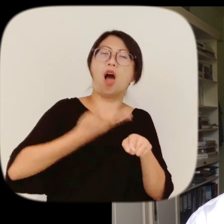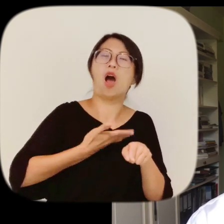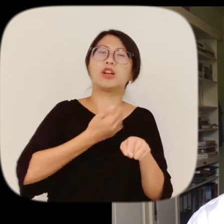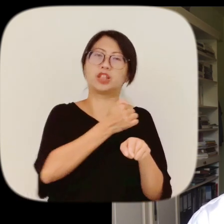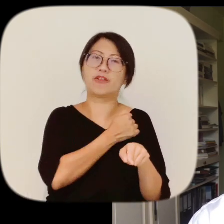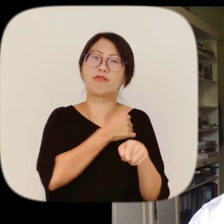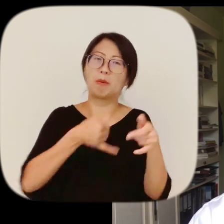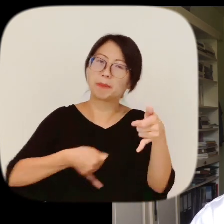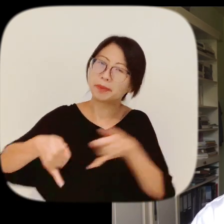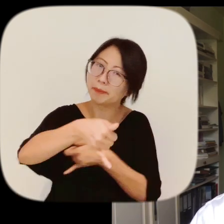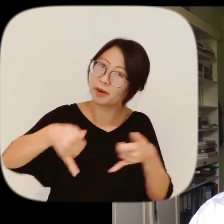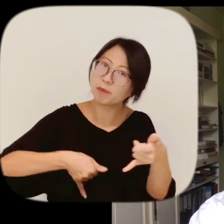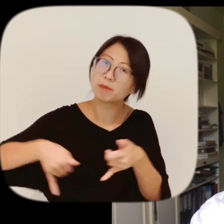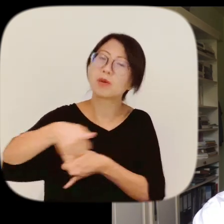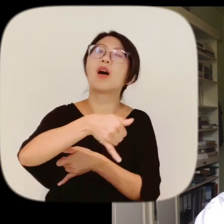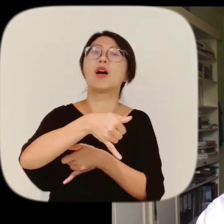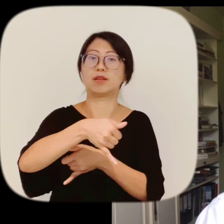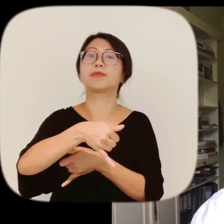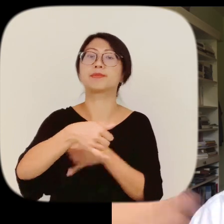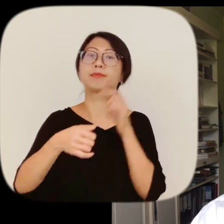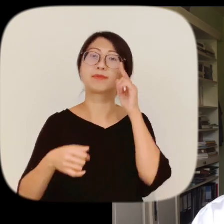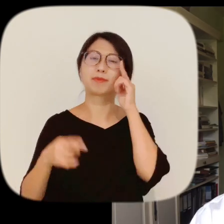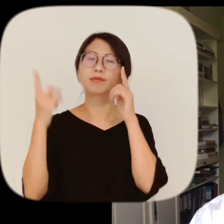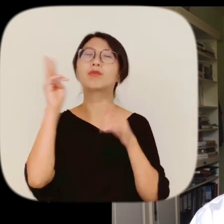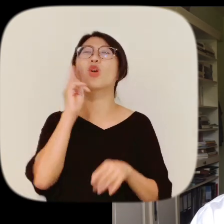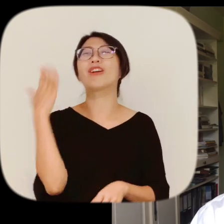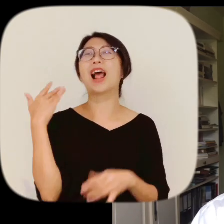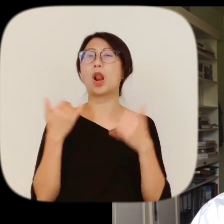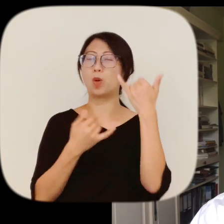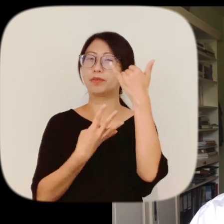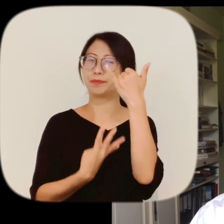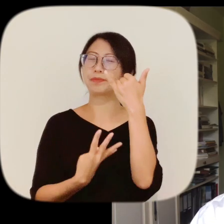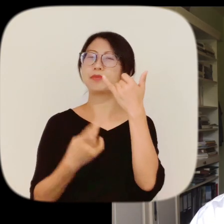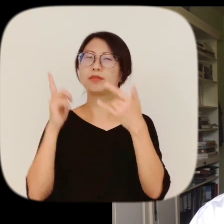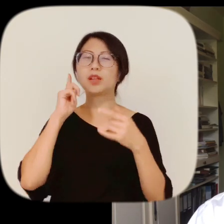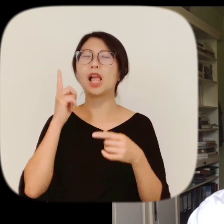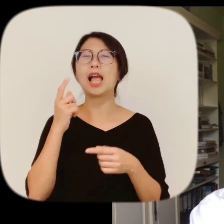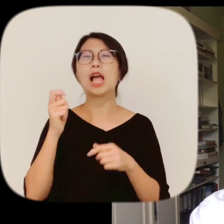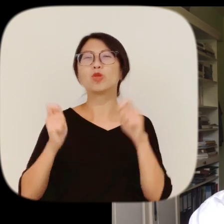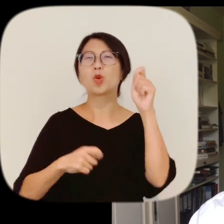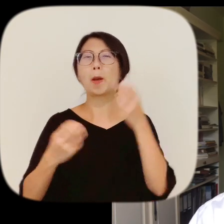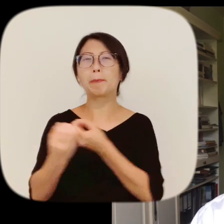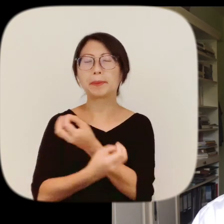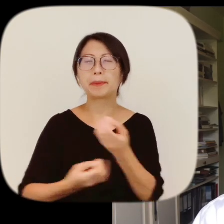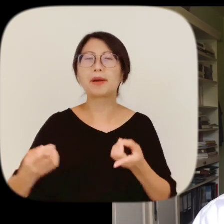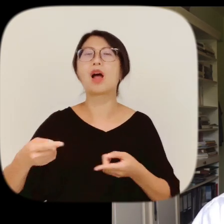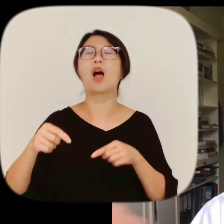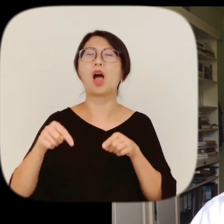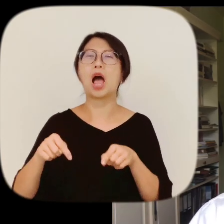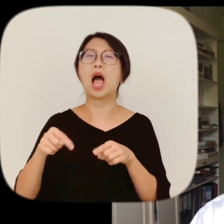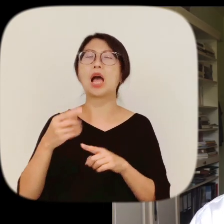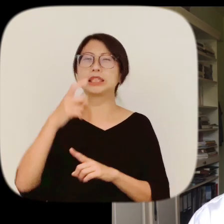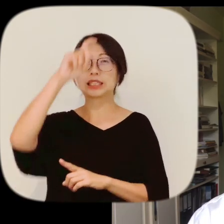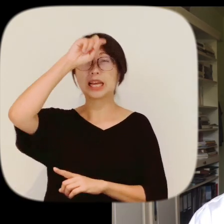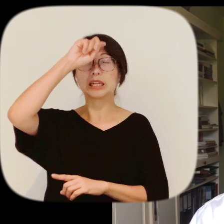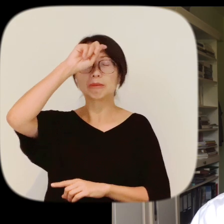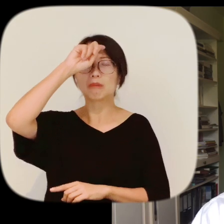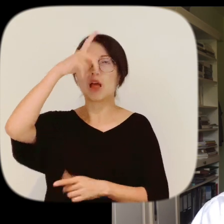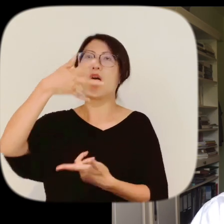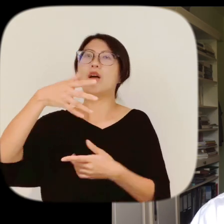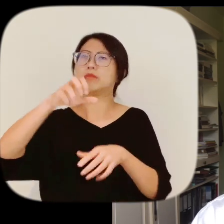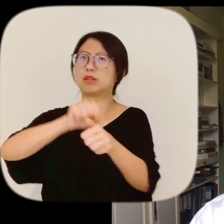这样做的就是说呢你见到好像支联会他们扮六岁集会又被人拘捕民阵